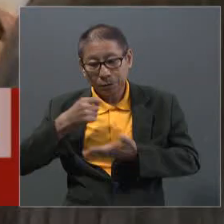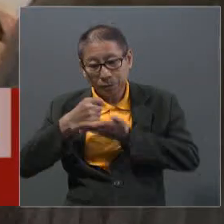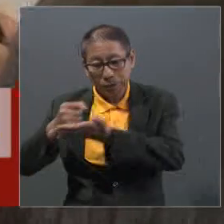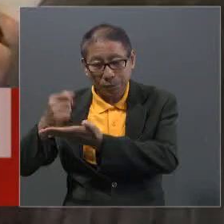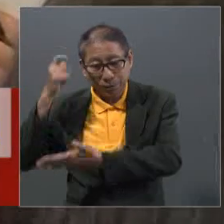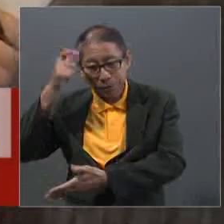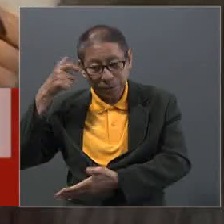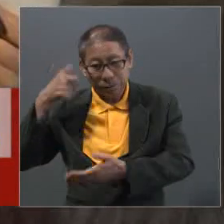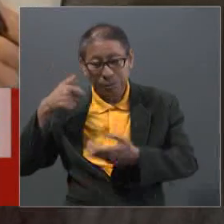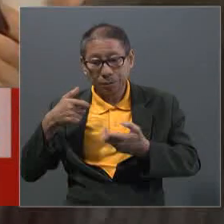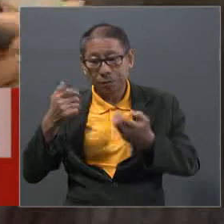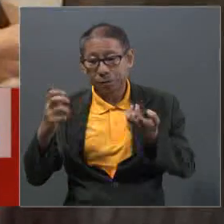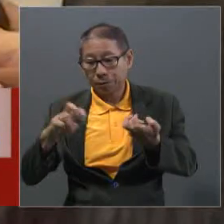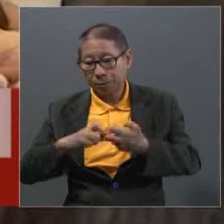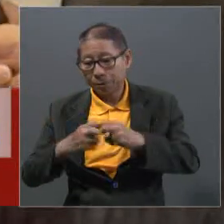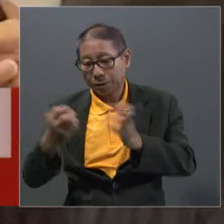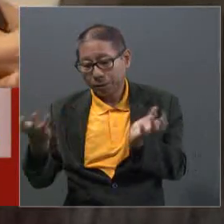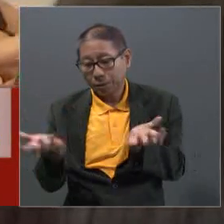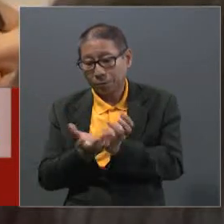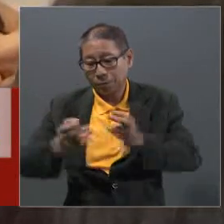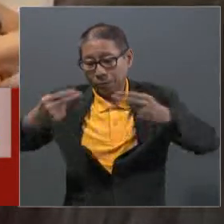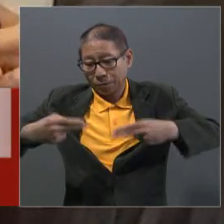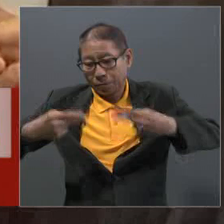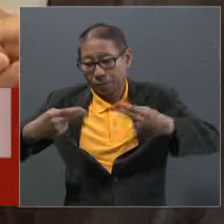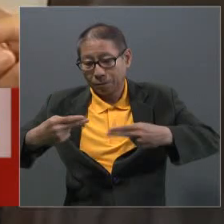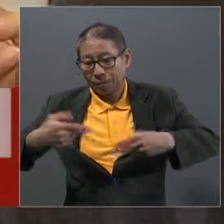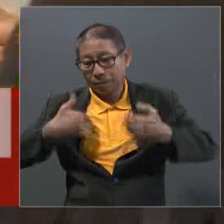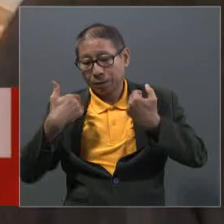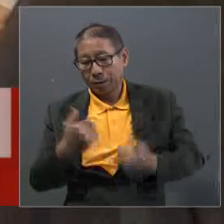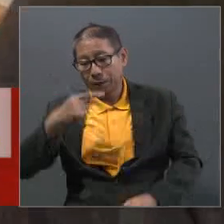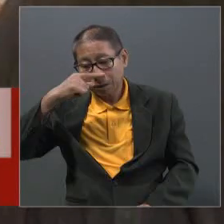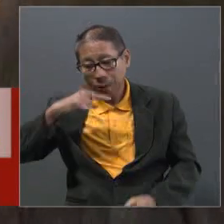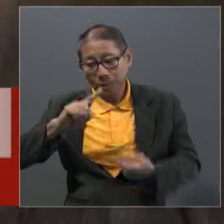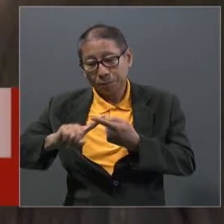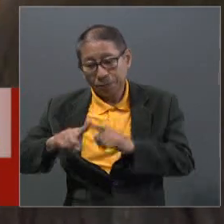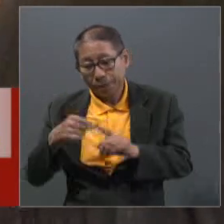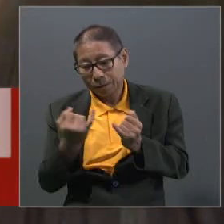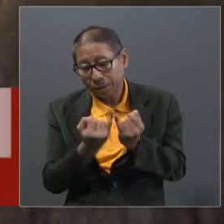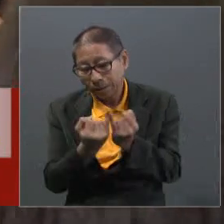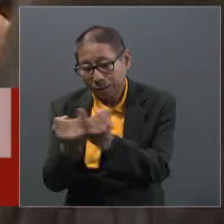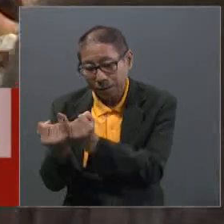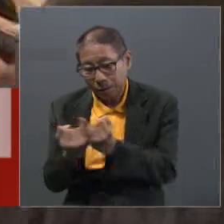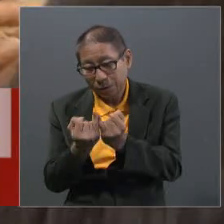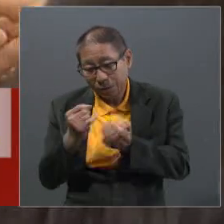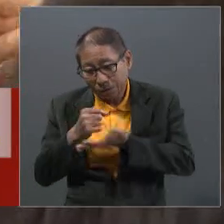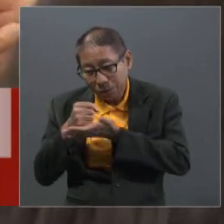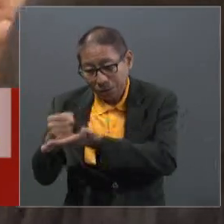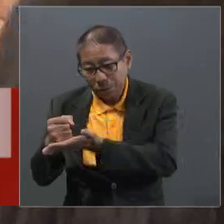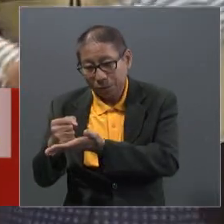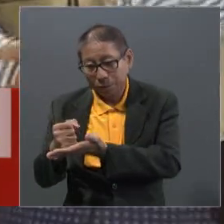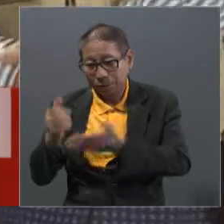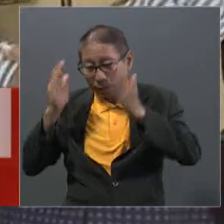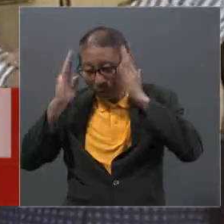เมียนมาร์ที่ได้รับผลกระทบจากสถานการณ์สู้รบซึ่งในฐานะที่ไทยเป็นเพื่อนบ้านที่ใกล้ชิดขอยืนยันว่าไทยมี